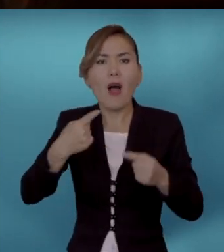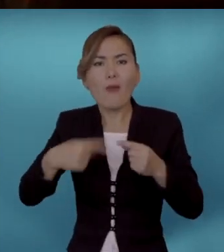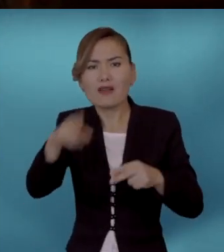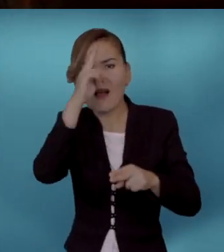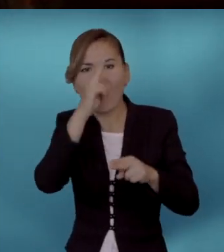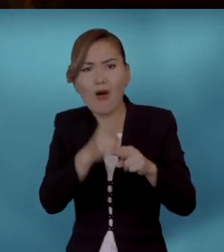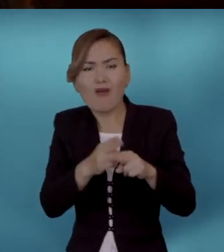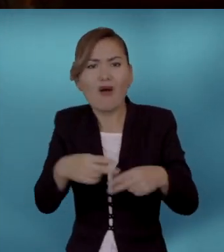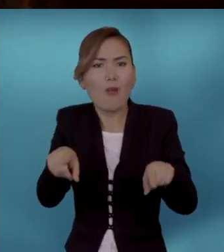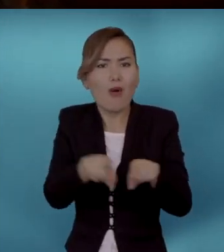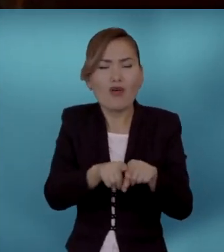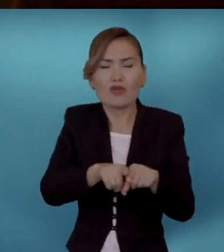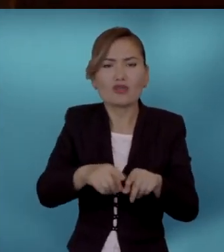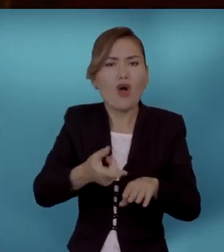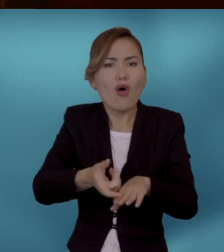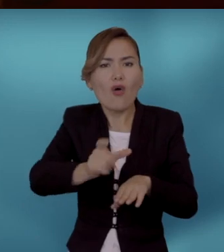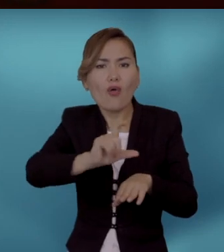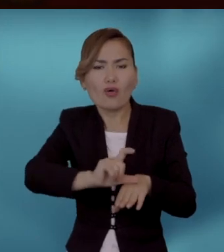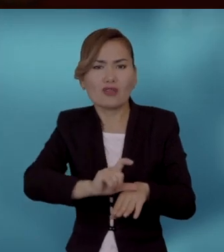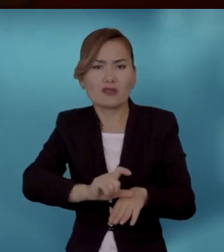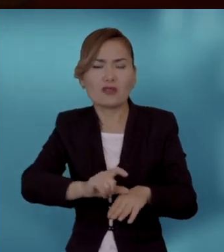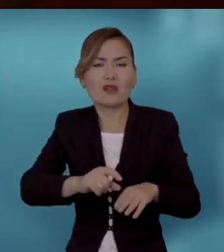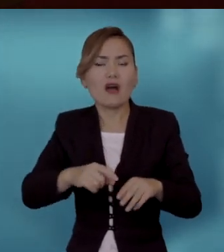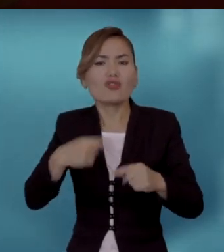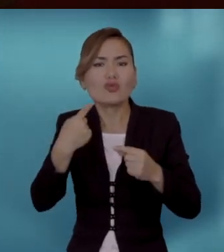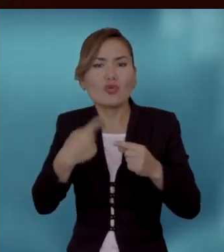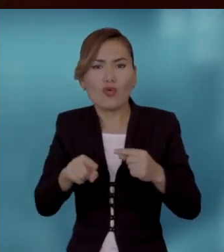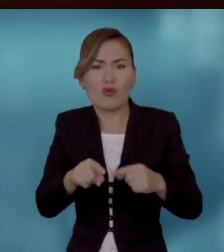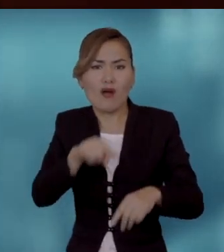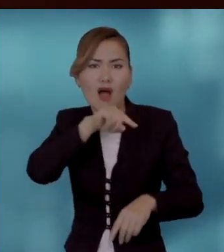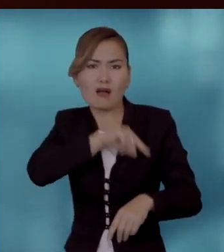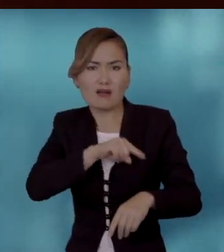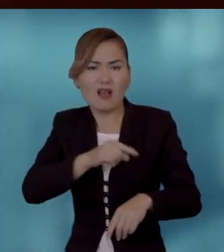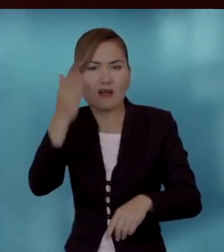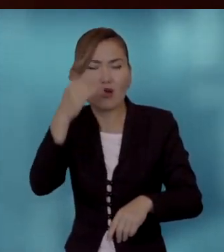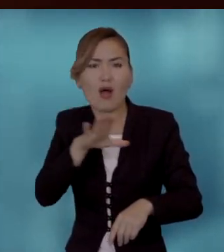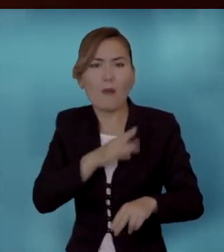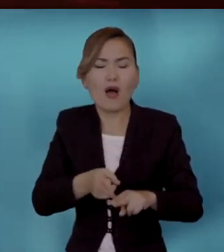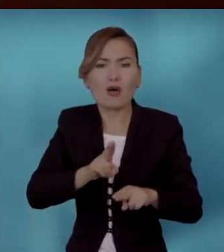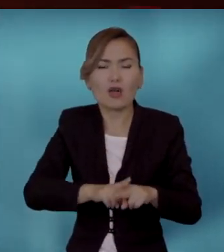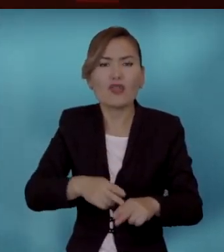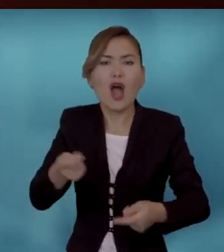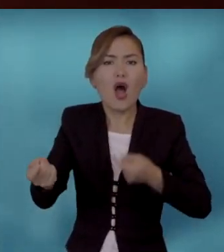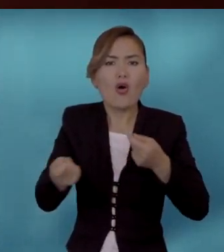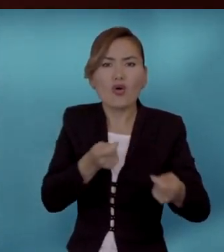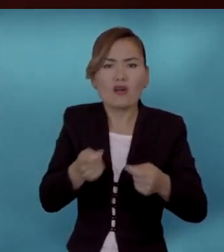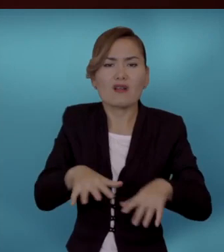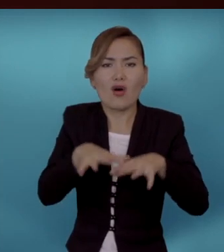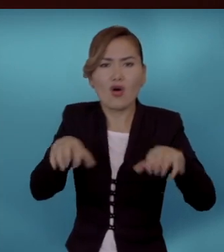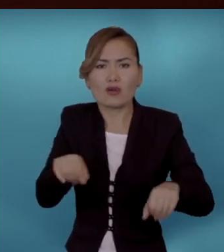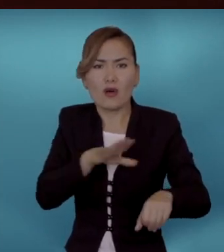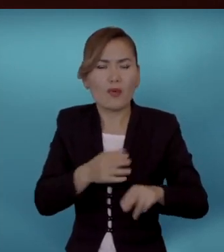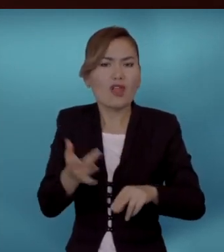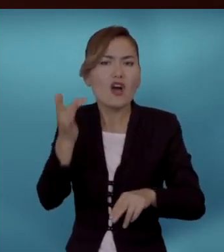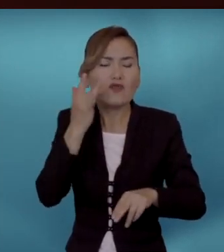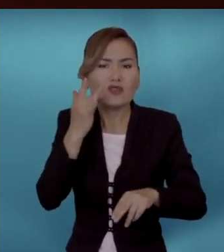өкілеттілігі бұған дейінгі ұзақ мерзімде де оған тиесілі болды. Шайбанилер әулетінің басшысы Жошы ханның ұлының ұрпағы